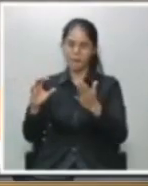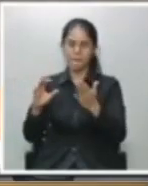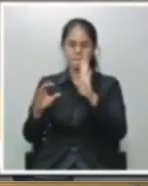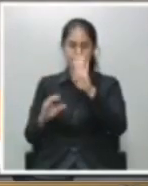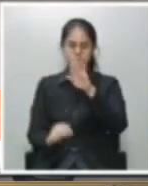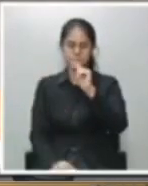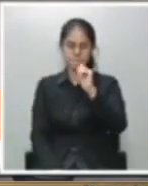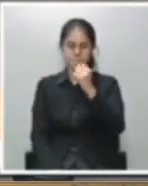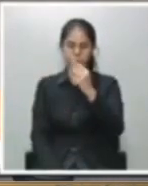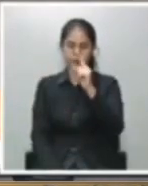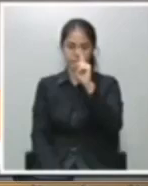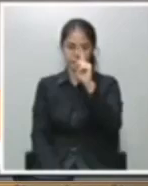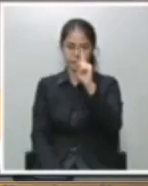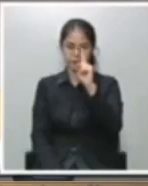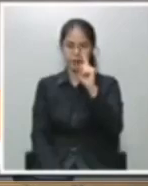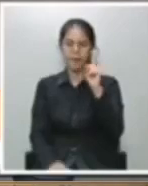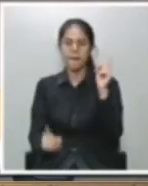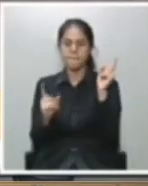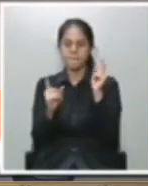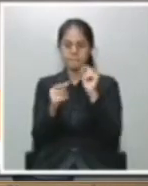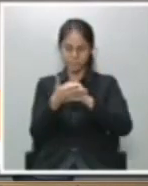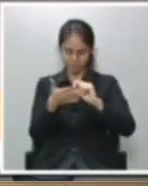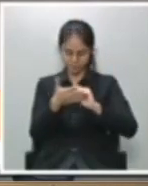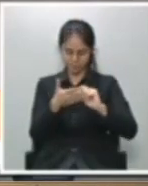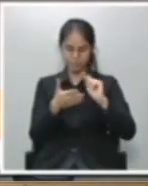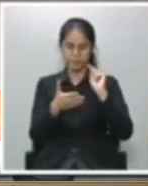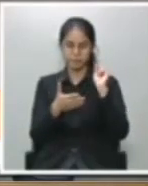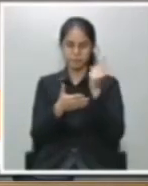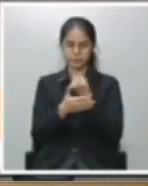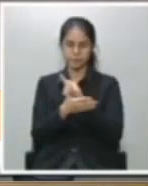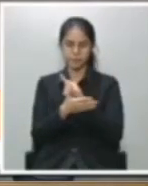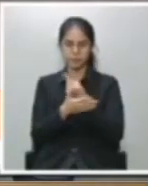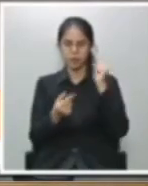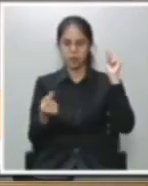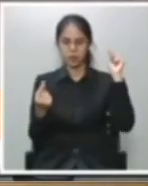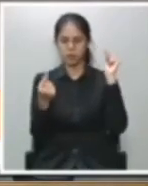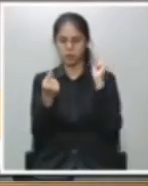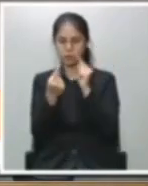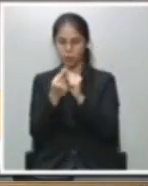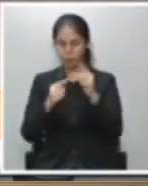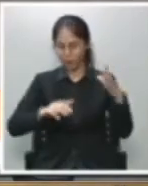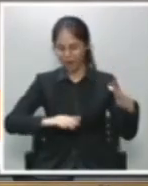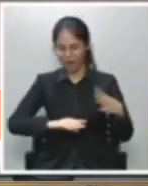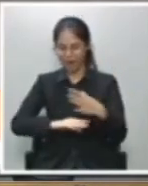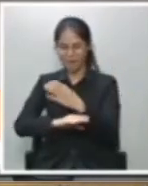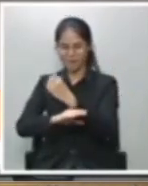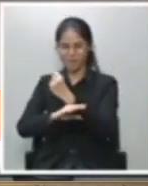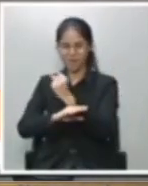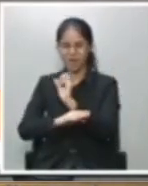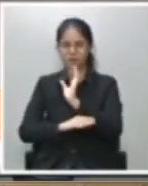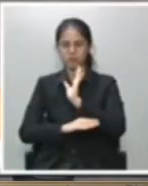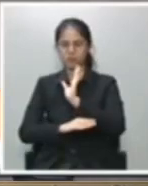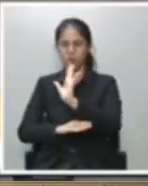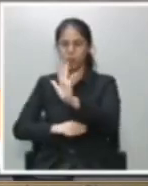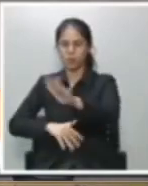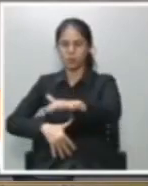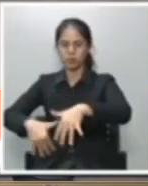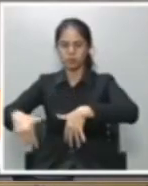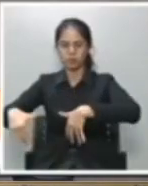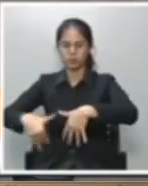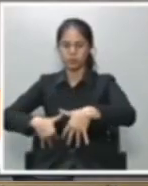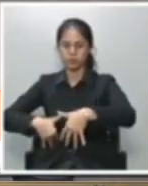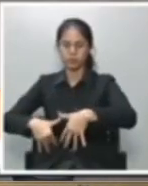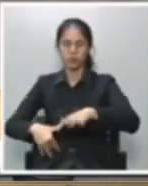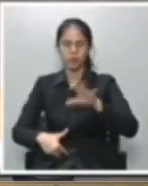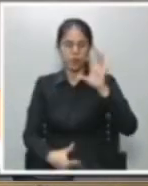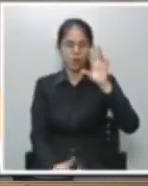3เหมือนกันว่าอำนาจอธิปไตยเป็นของประชาชนตั้งแต่90มาถึง40เนี่ยม